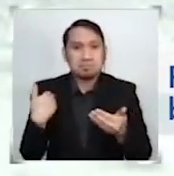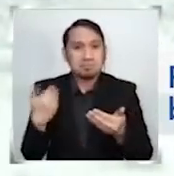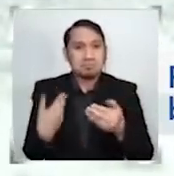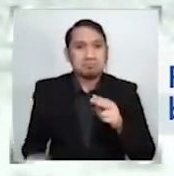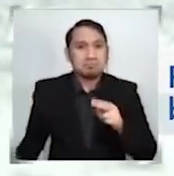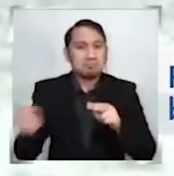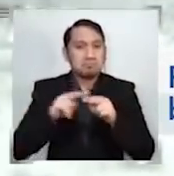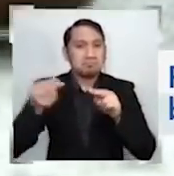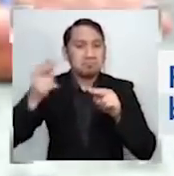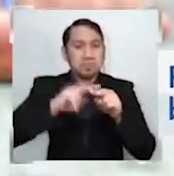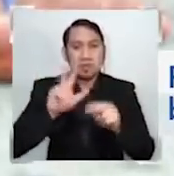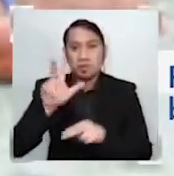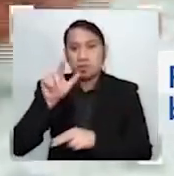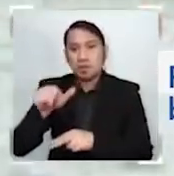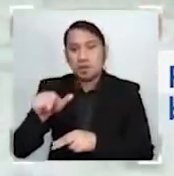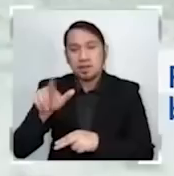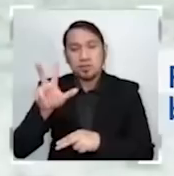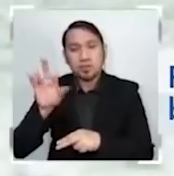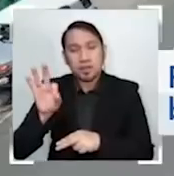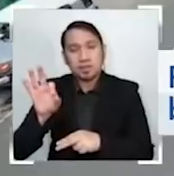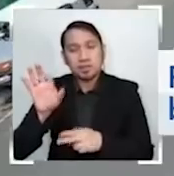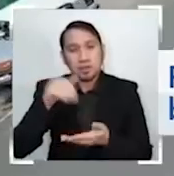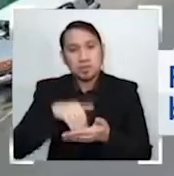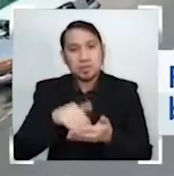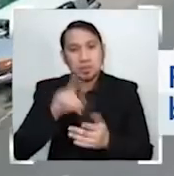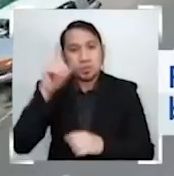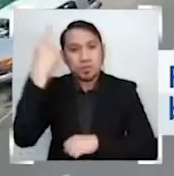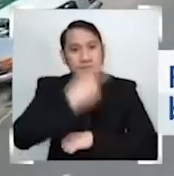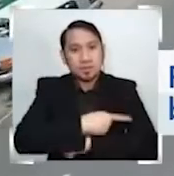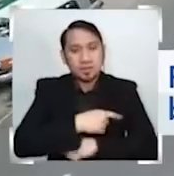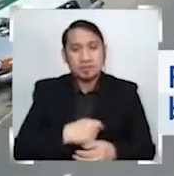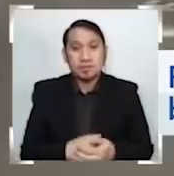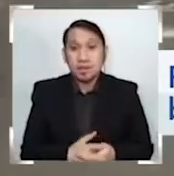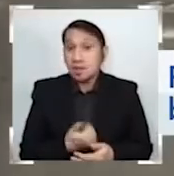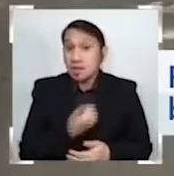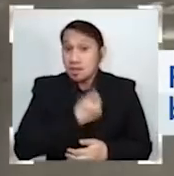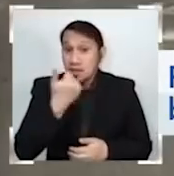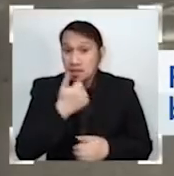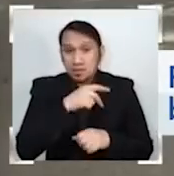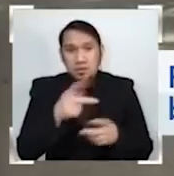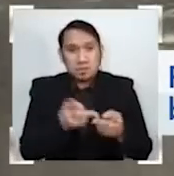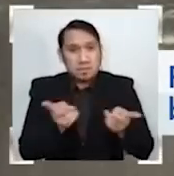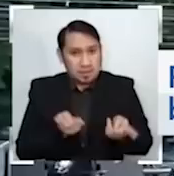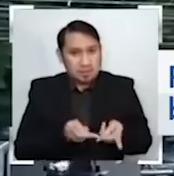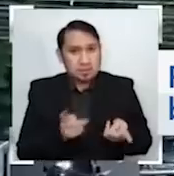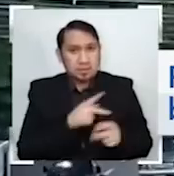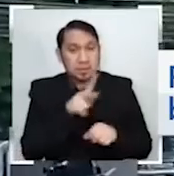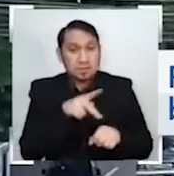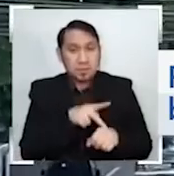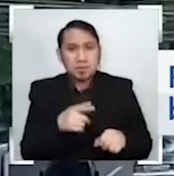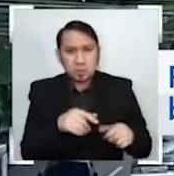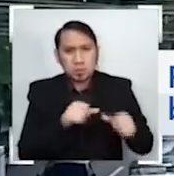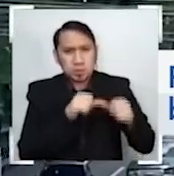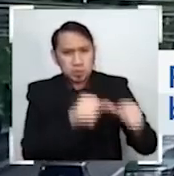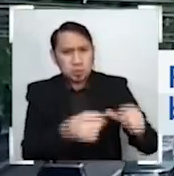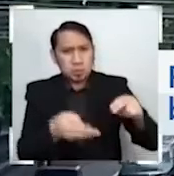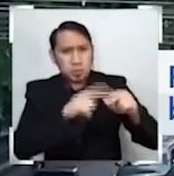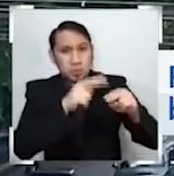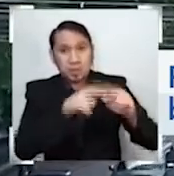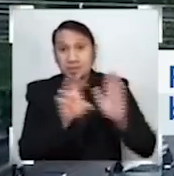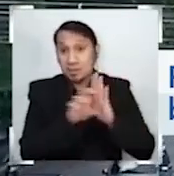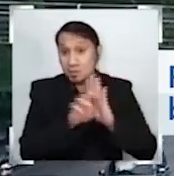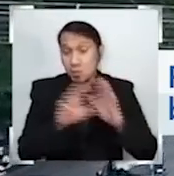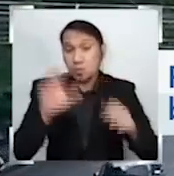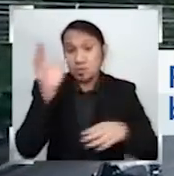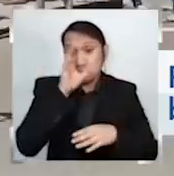sa 39,800 sa loob ng isang araw. Sa ibang lugar sa bansa, pataas pa ang mga kaso gaya raw sa Cebu City,